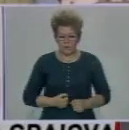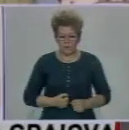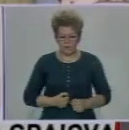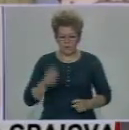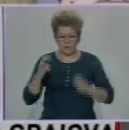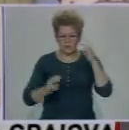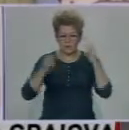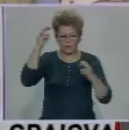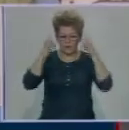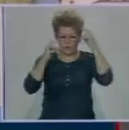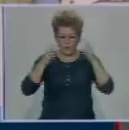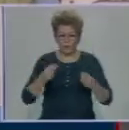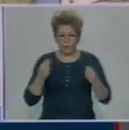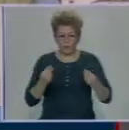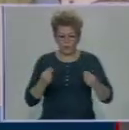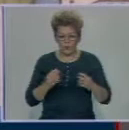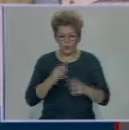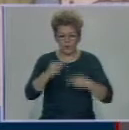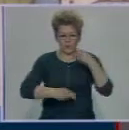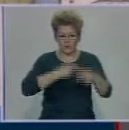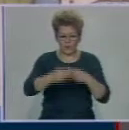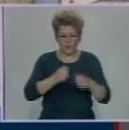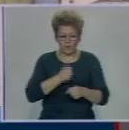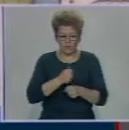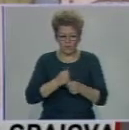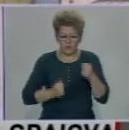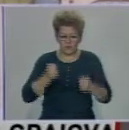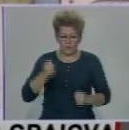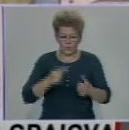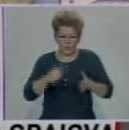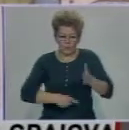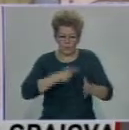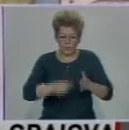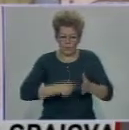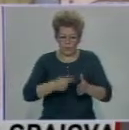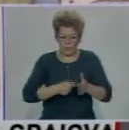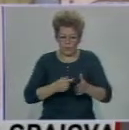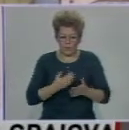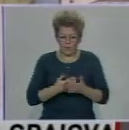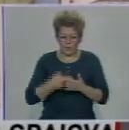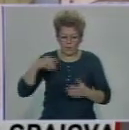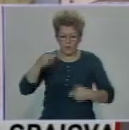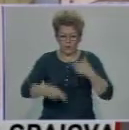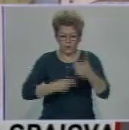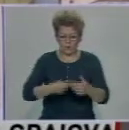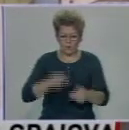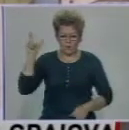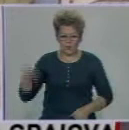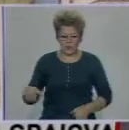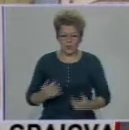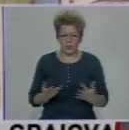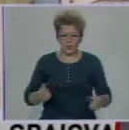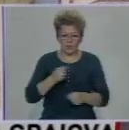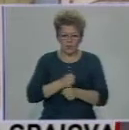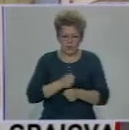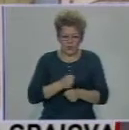fabrică Ford de talie mondială, care produce mașini și motoare de talie mondială, iar oamenii care lucrează aici sunt și ei